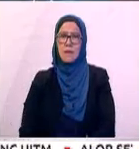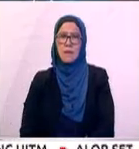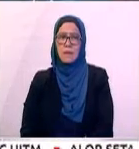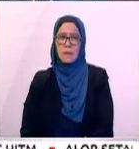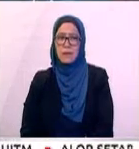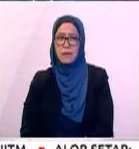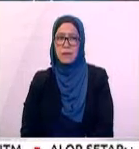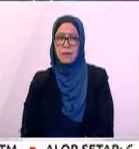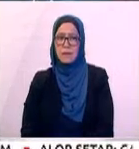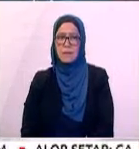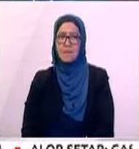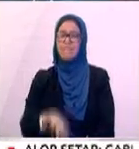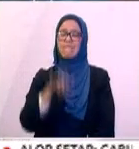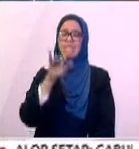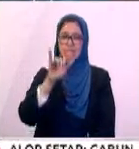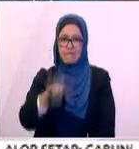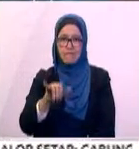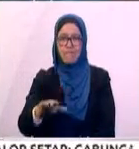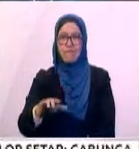Ya,